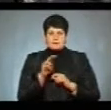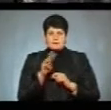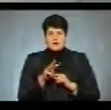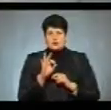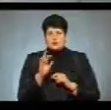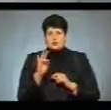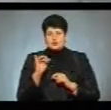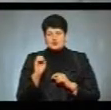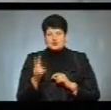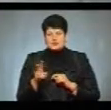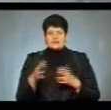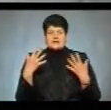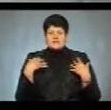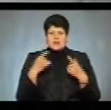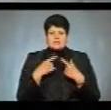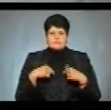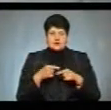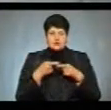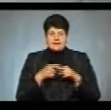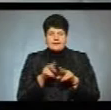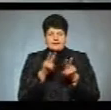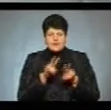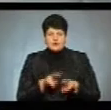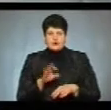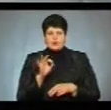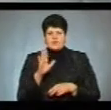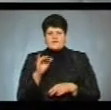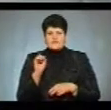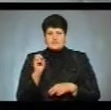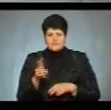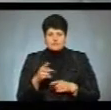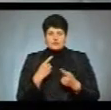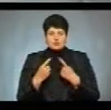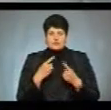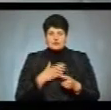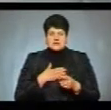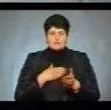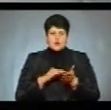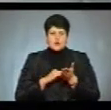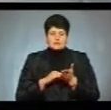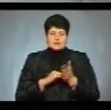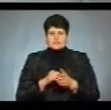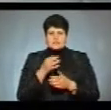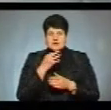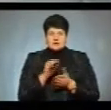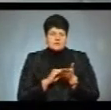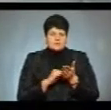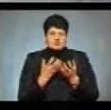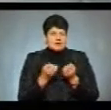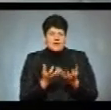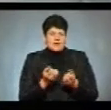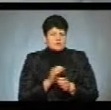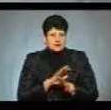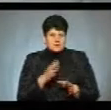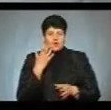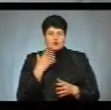Онищук. Начальник відділу технагляду Тернопільської міськради Олег Вітик у розмові з нашим кореспондентом повідомив, припису вони ще не отримали.